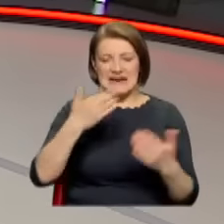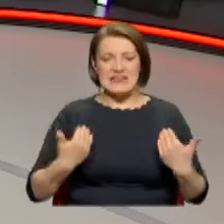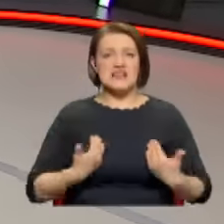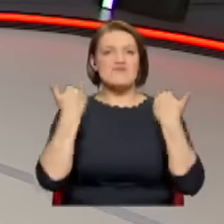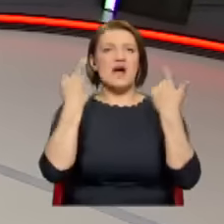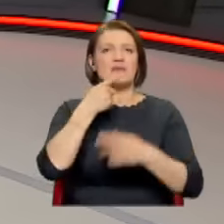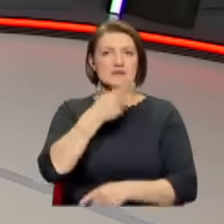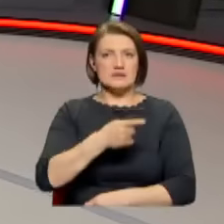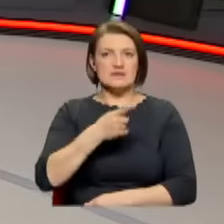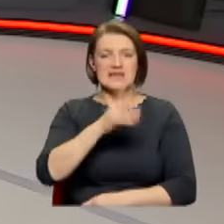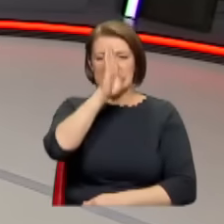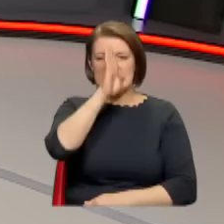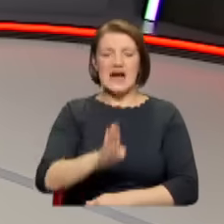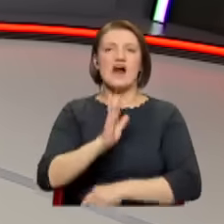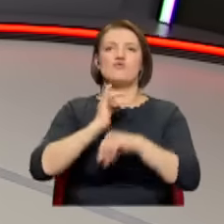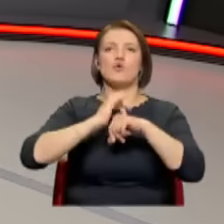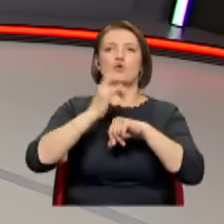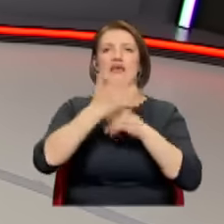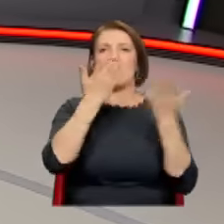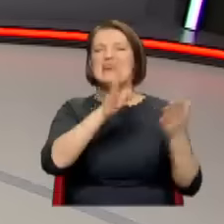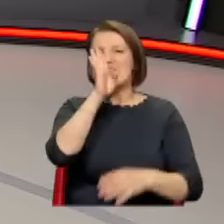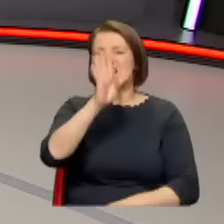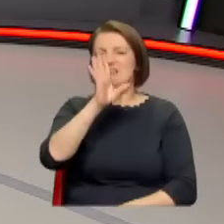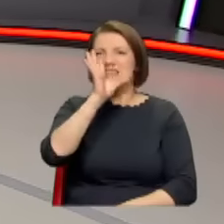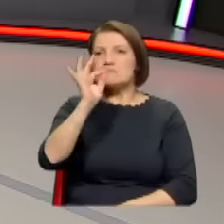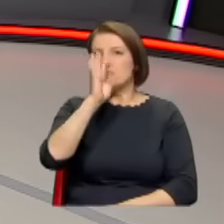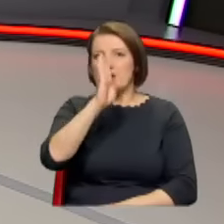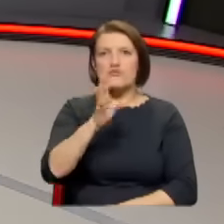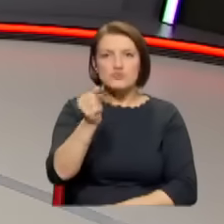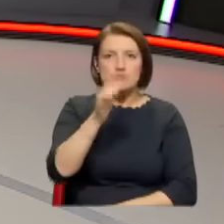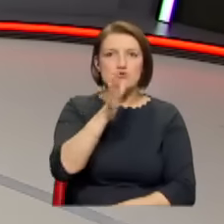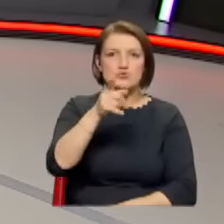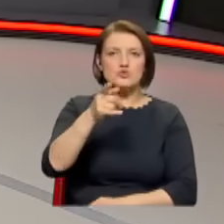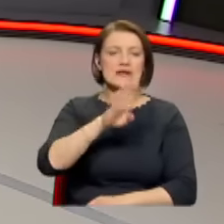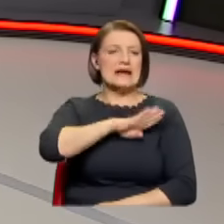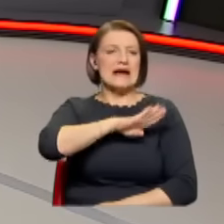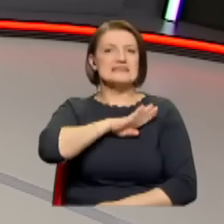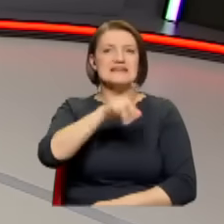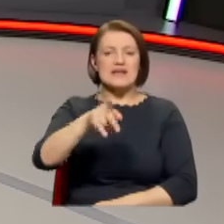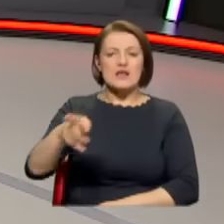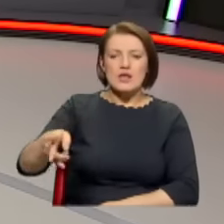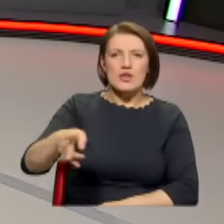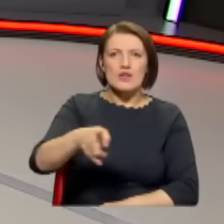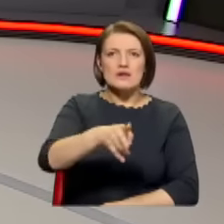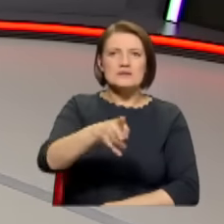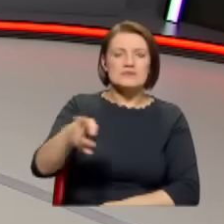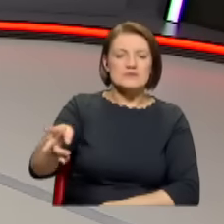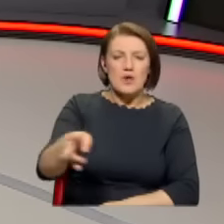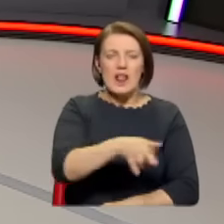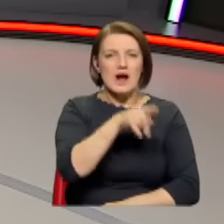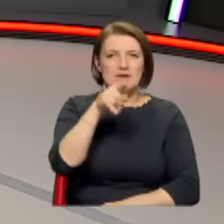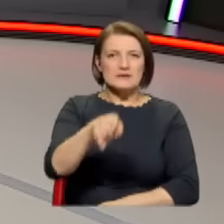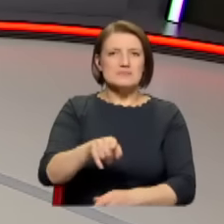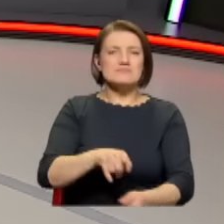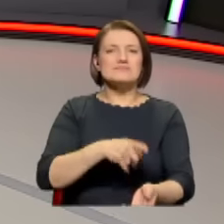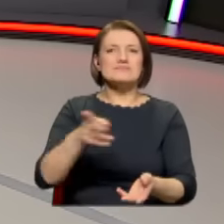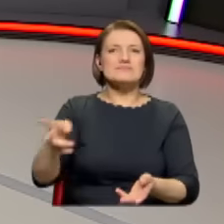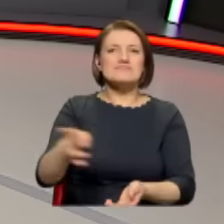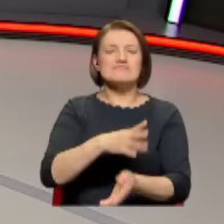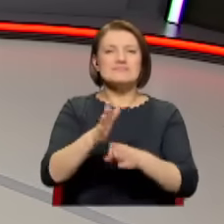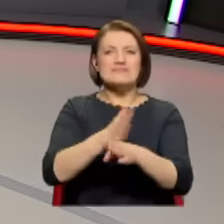Divanı'nda taraf ülke. Kimin tarafında biliyor musunuz? Gazze'deki katliam, soykırıma varan